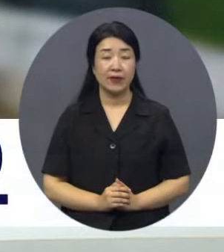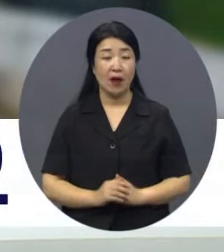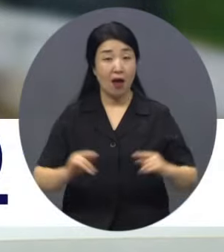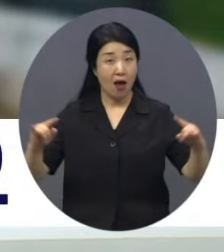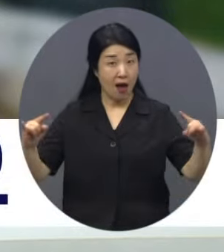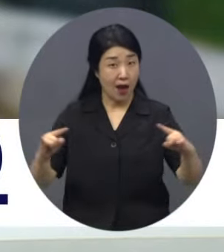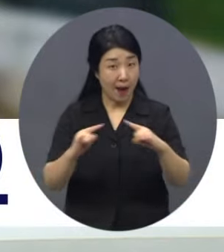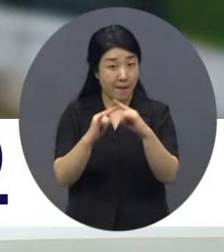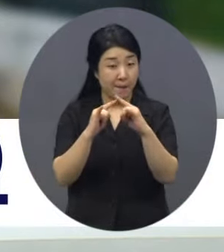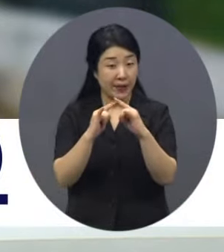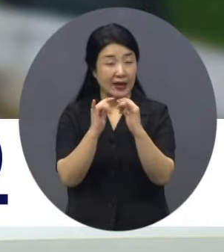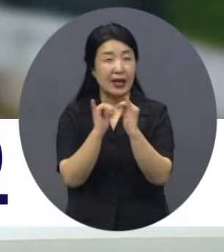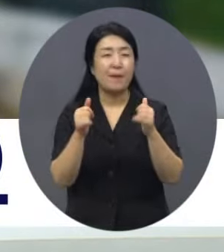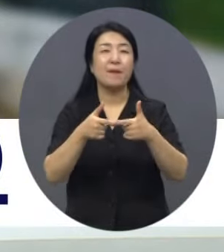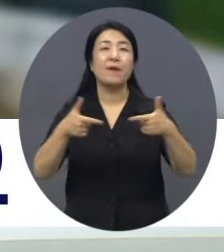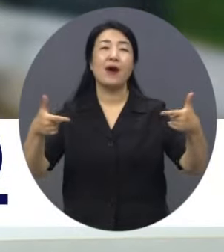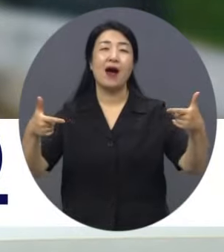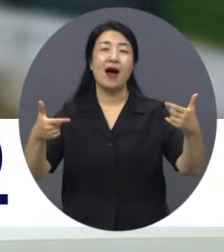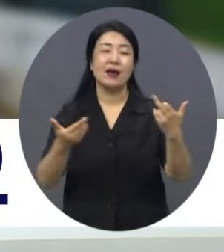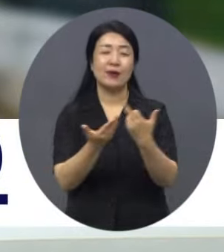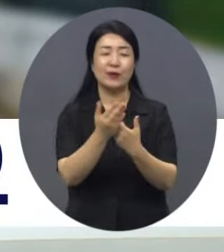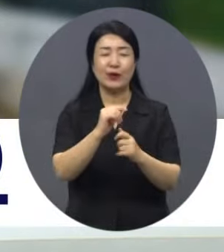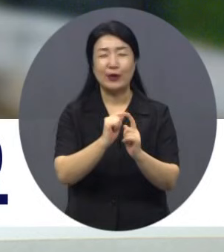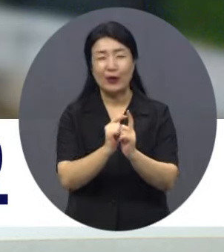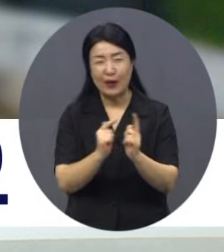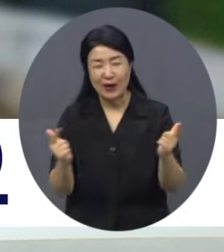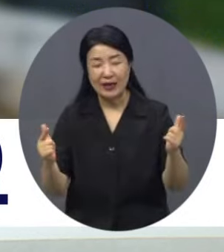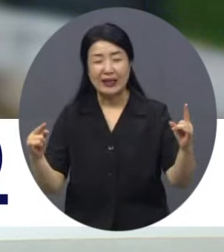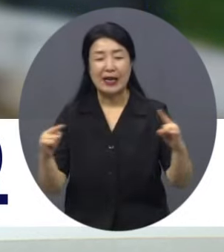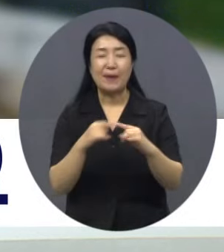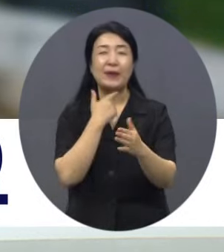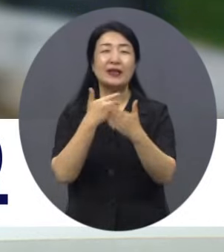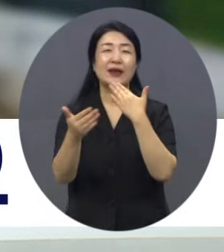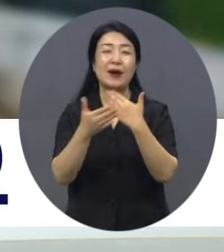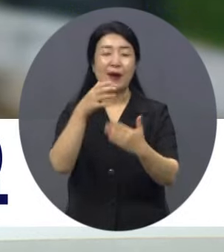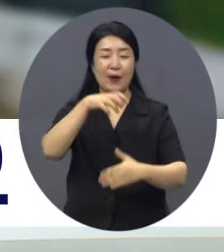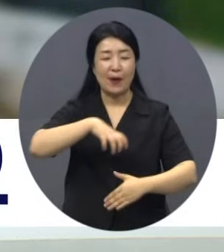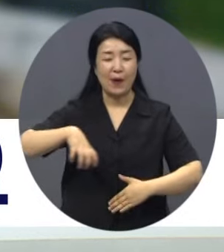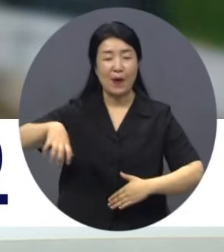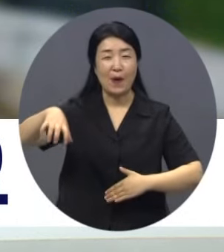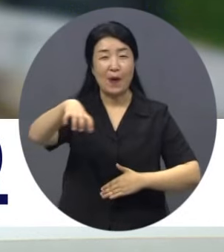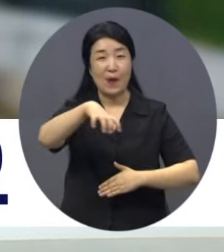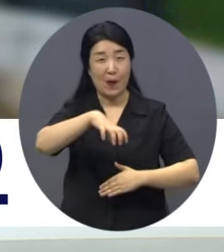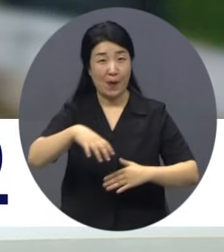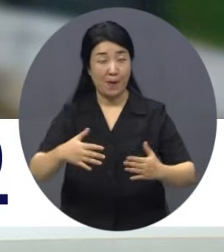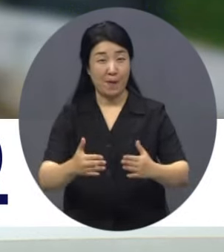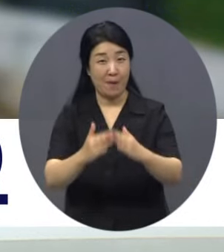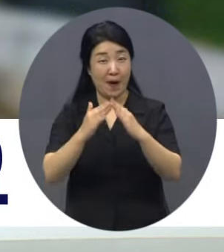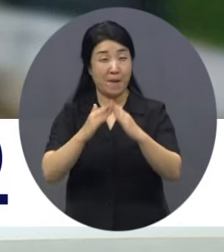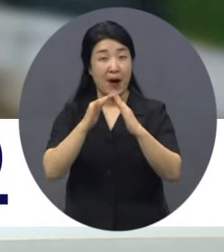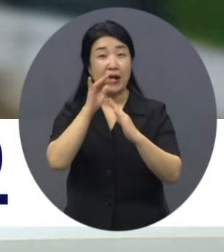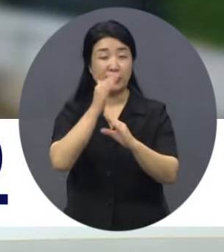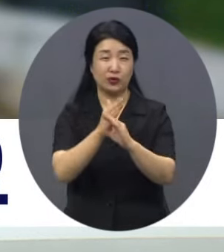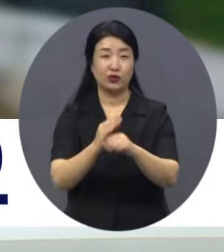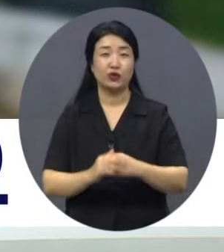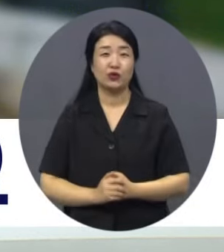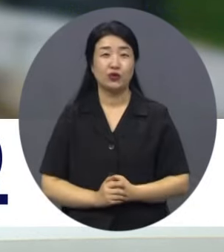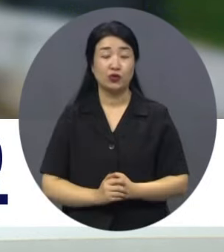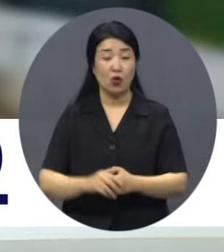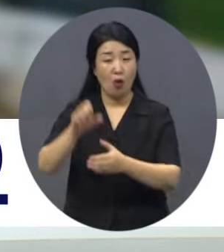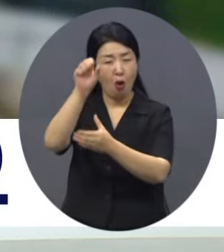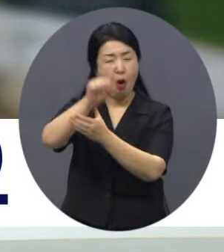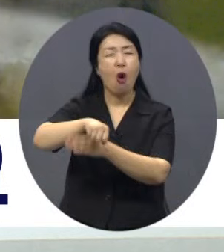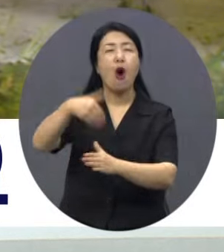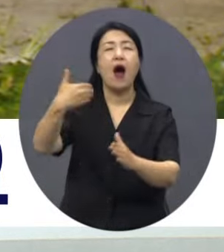캠핑 인구가 늘면서 제주에도 다양한 캠핑 체험을 할수 있는 시설들이 여기저기 생겨나고 있는데요. 허가를